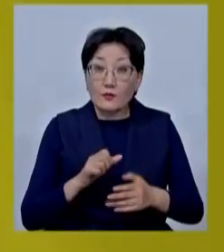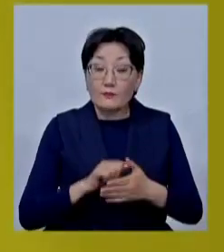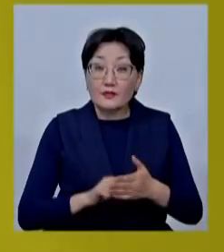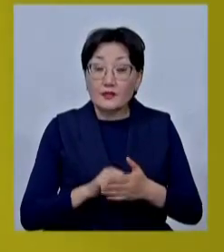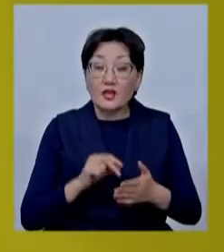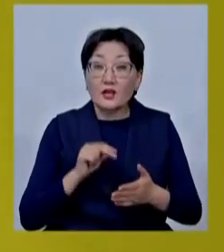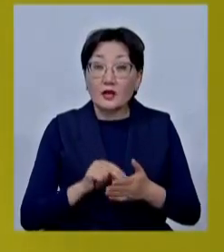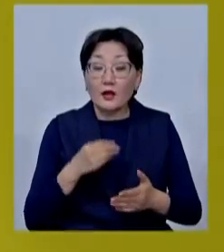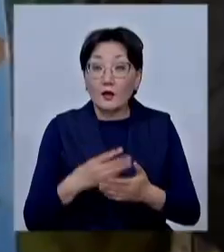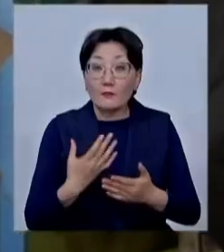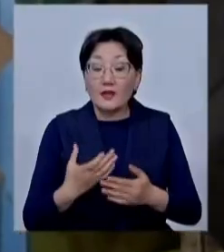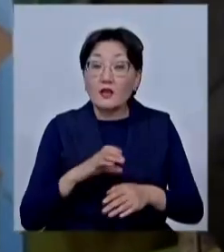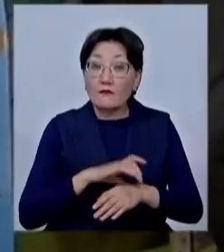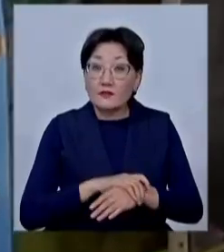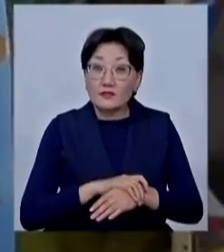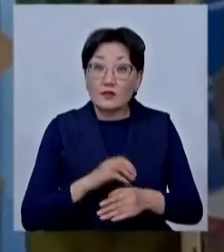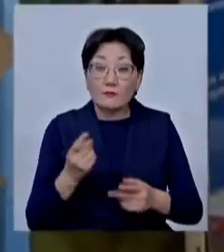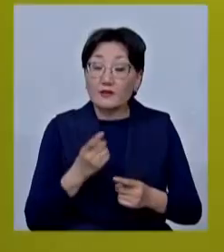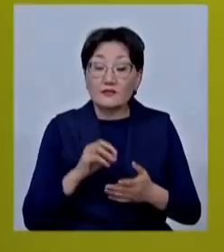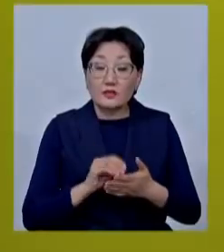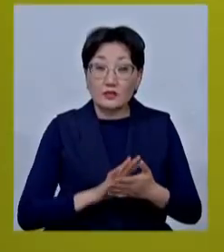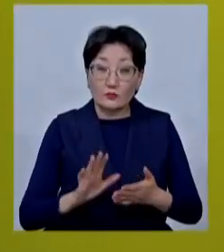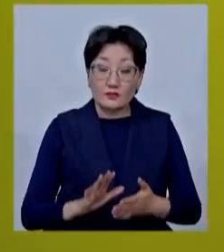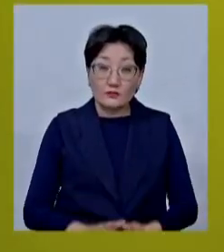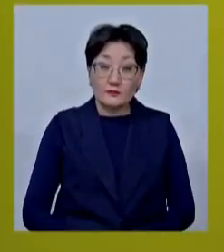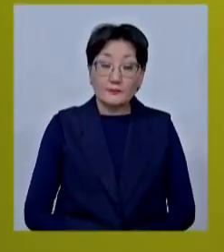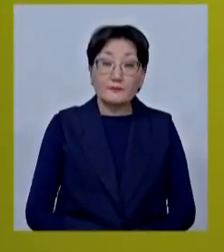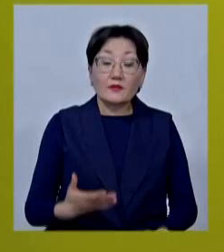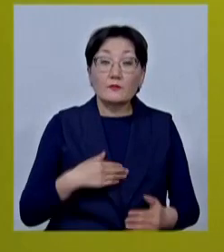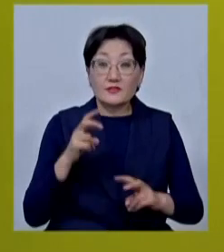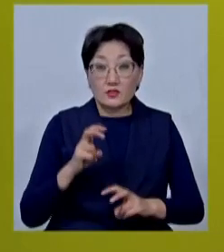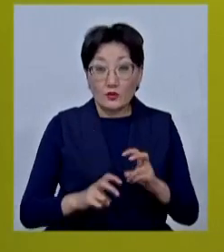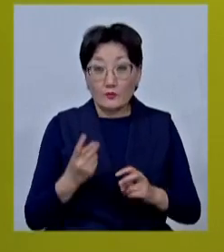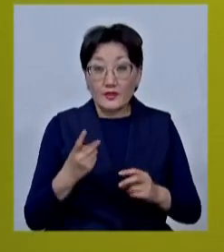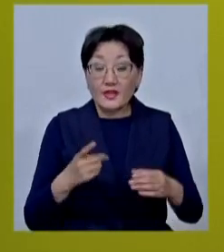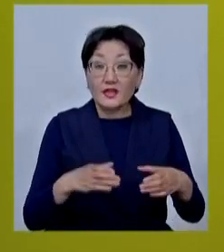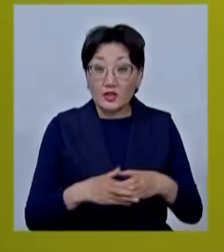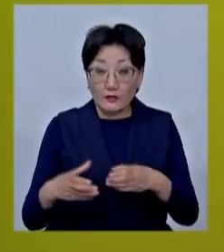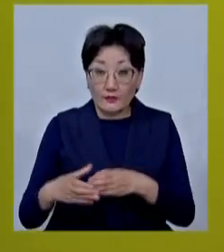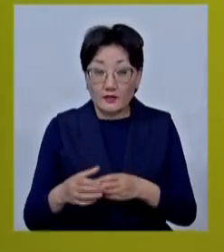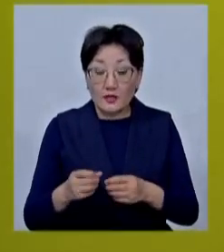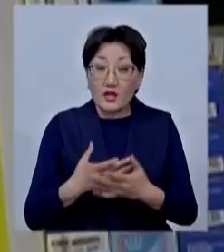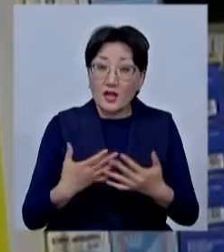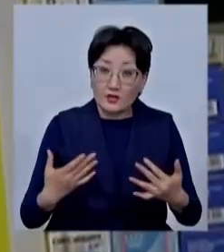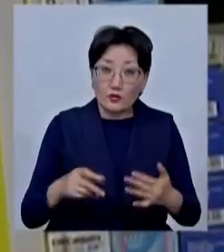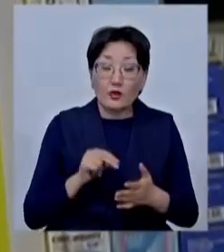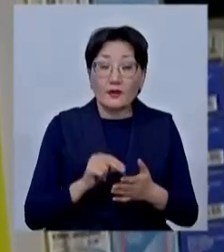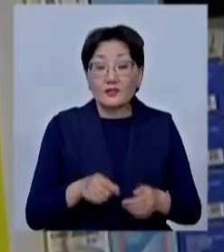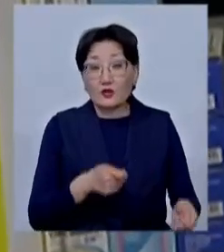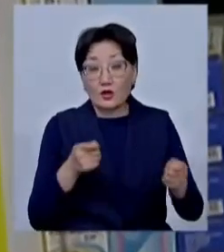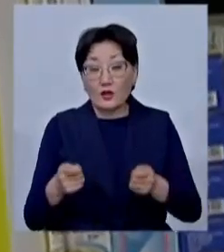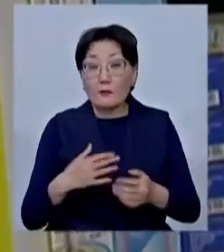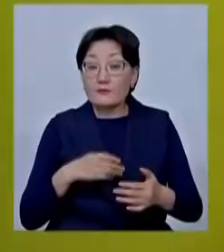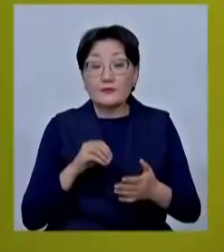сату жағдайы алғаш рет тіркеліп отырған жоқ дейді. Бізде просто производителлер екі түрлі болған кейін, екі түрлі бағада келеді андасында ше. Бағаны қоймаймыз,